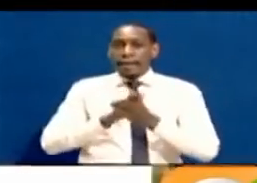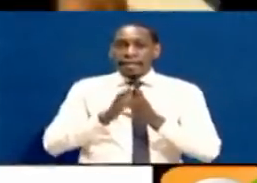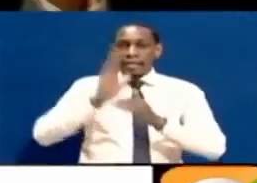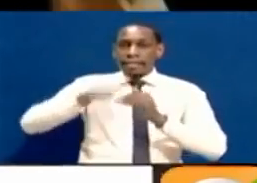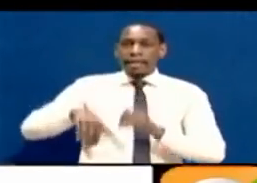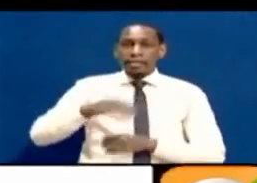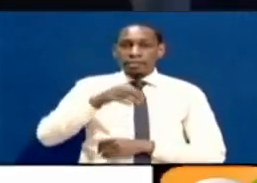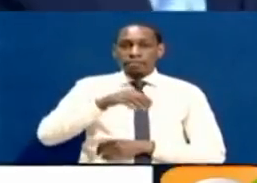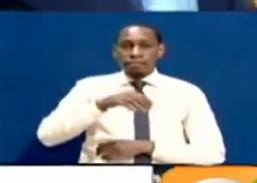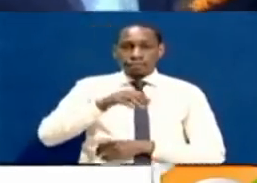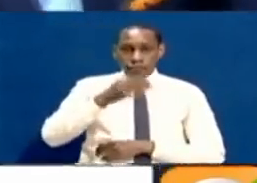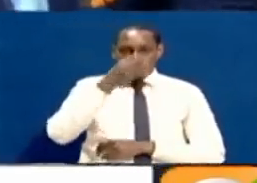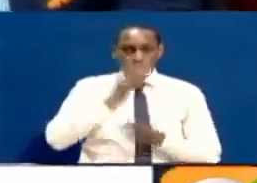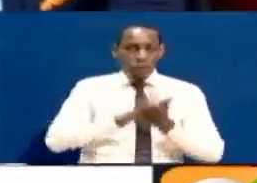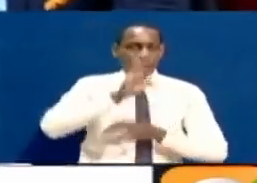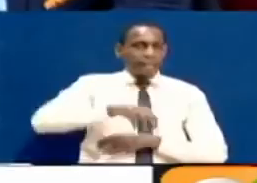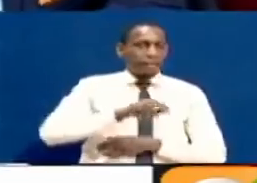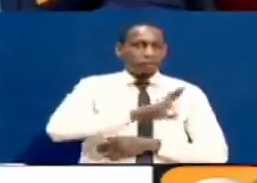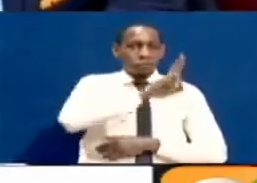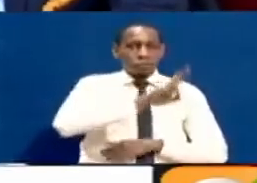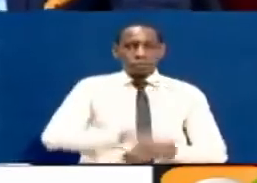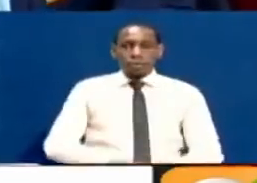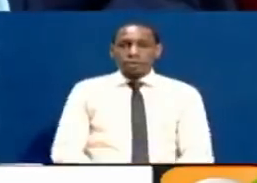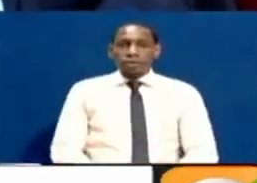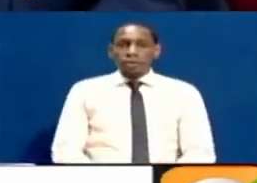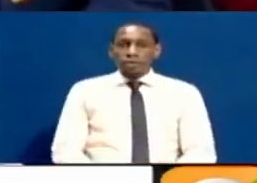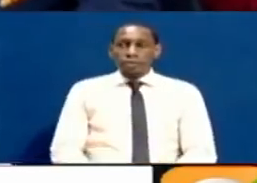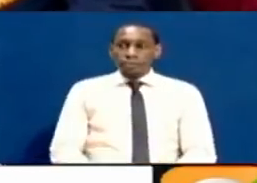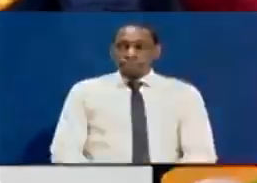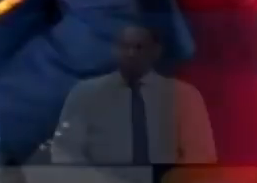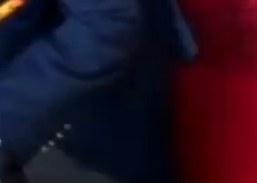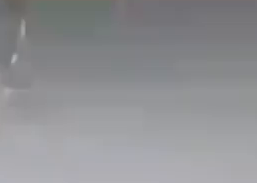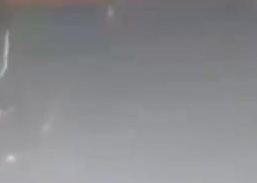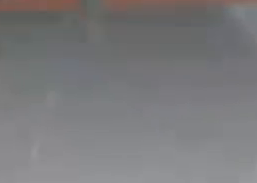Kenyatta, than William Ruto. Steven Leto, Runinga ya Citizen.